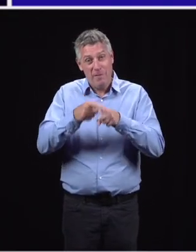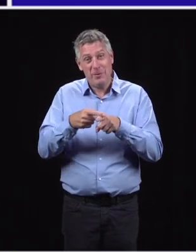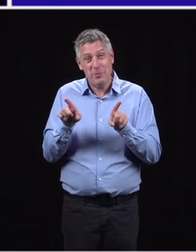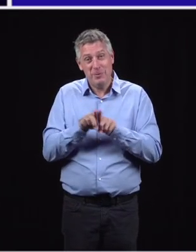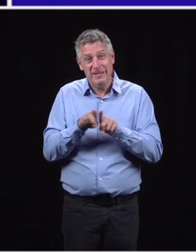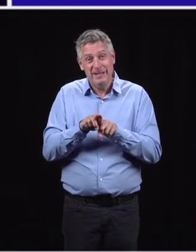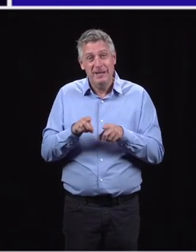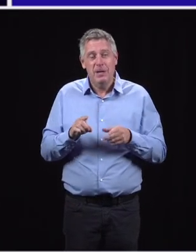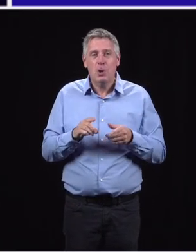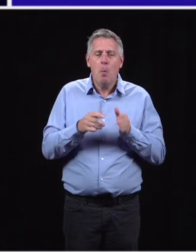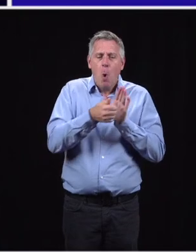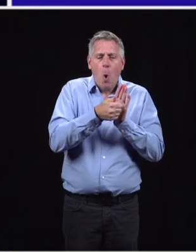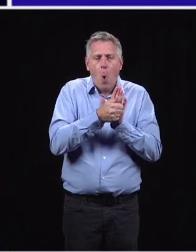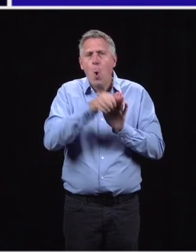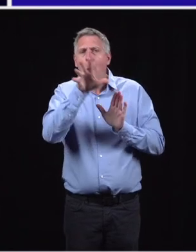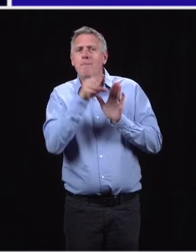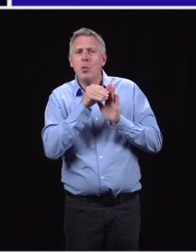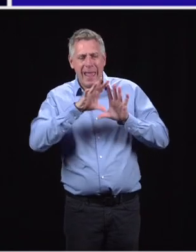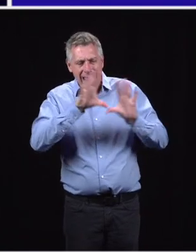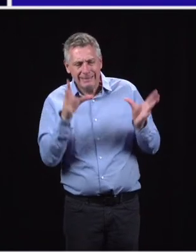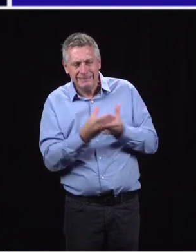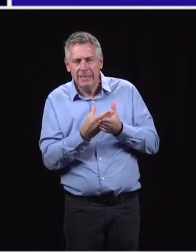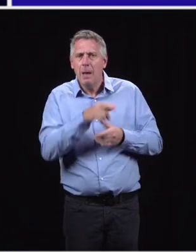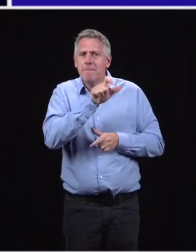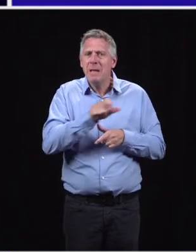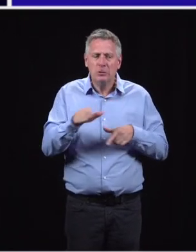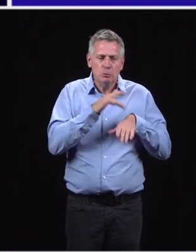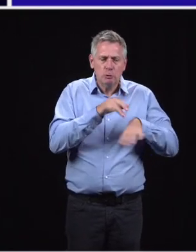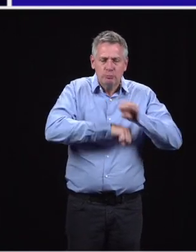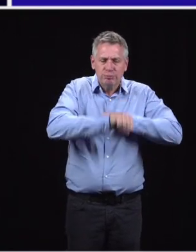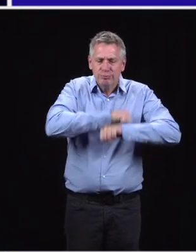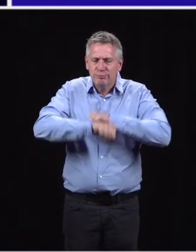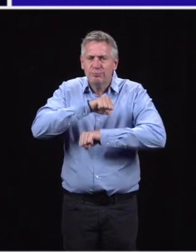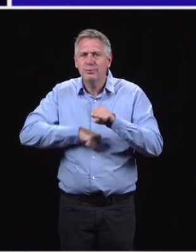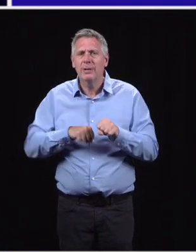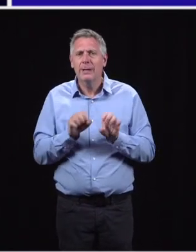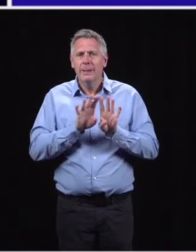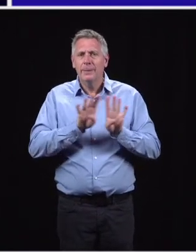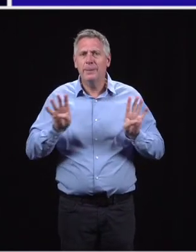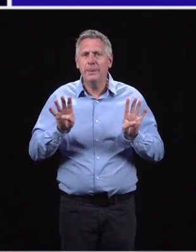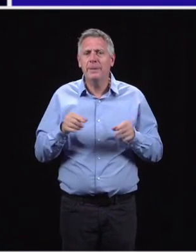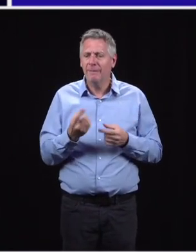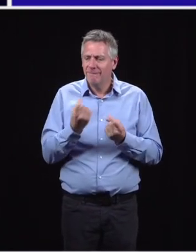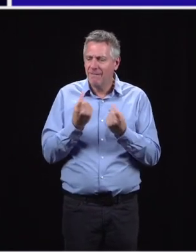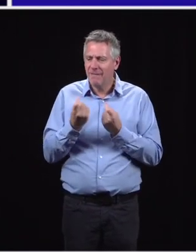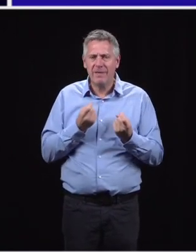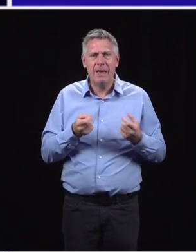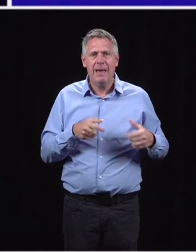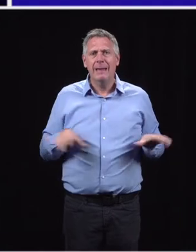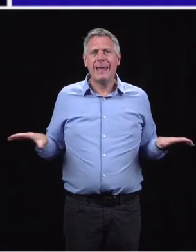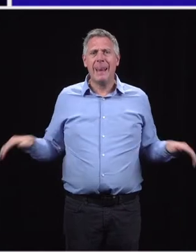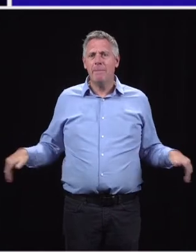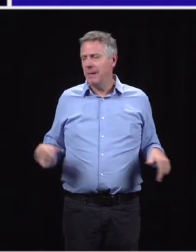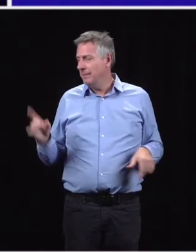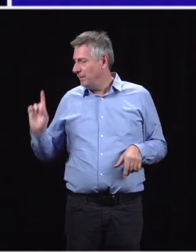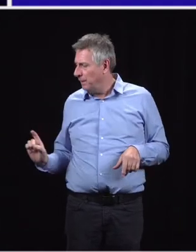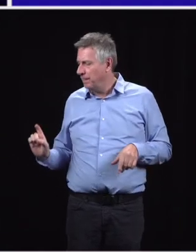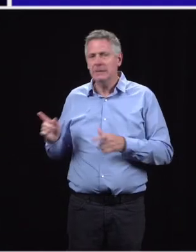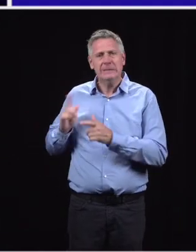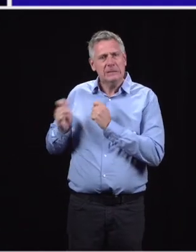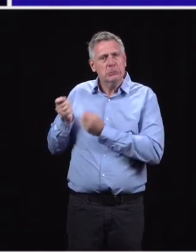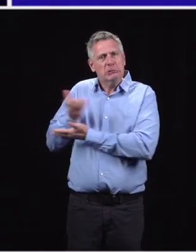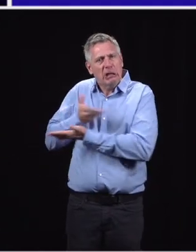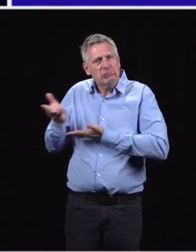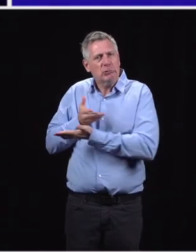nos rôles modèles par nos faiseurs qui vont venir ici sur ce canapé me rejoindre et partager avec vous